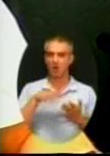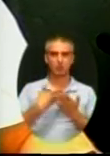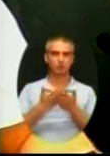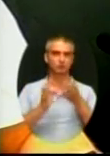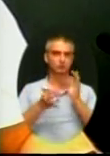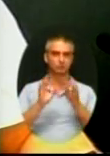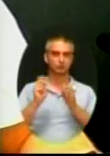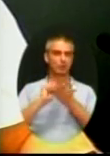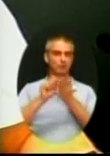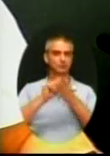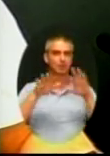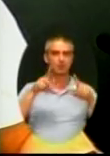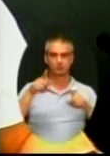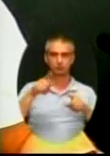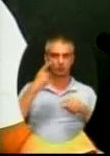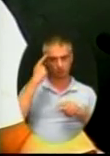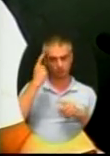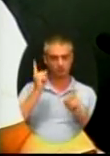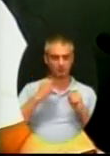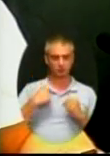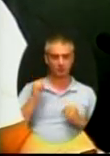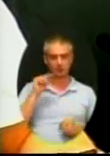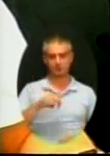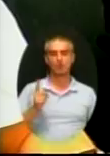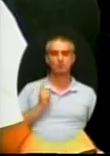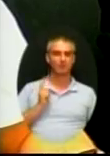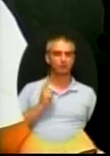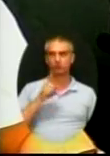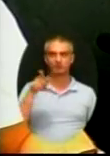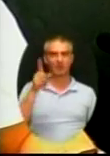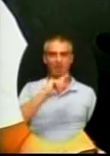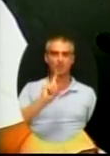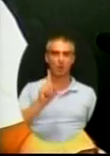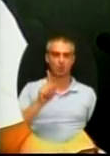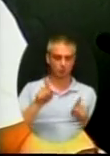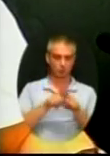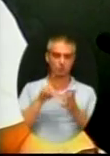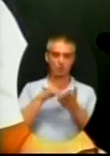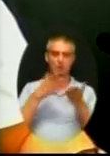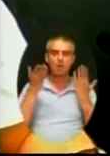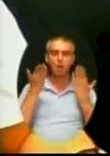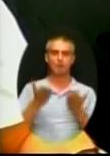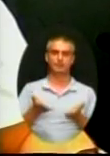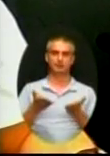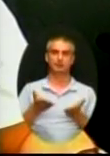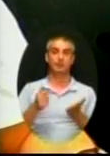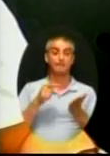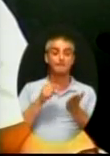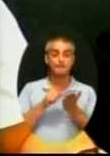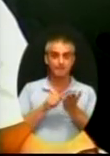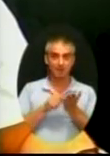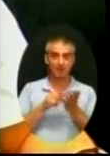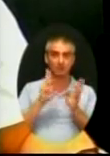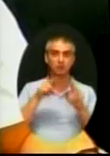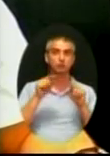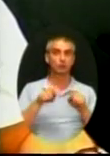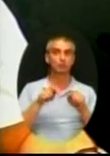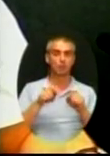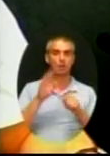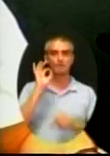יועצים משפטיים של משרדי הממשלה, חשבתי שנכון שאני אגיע באופן אישי ולא הם, בדיוק מהמקום הזה, כי אני חושב שיש פה